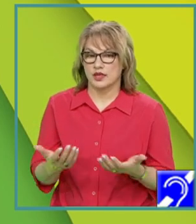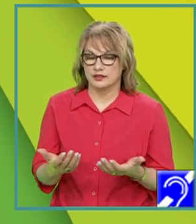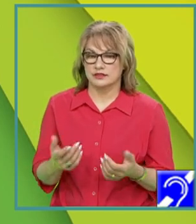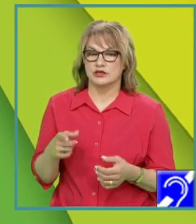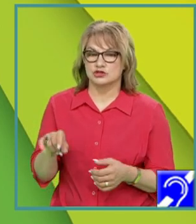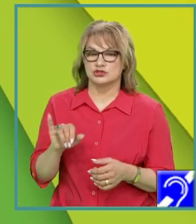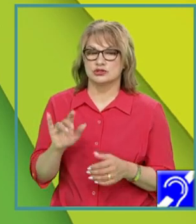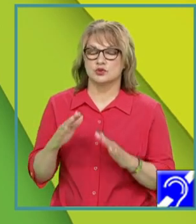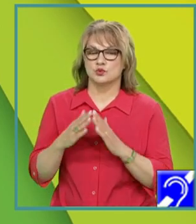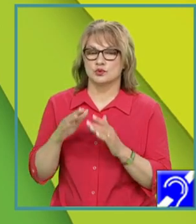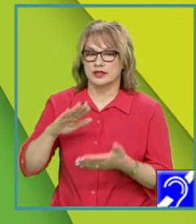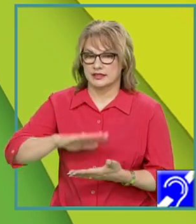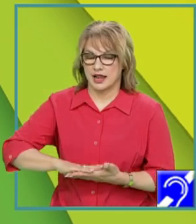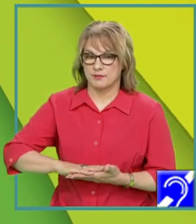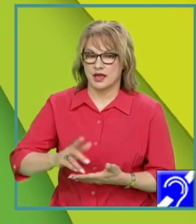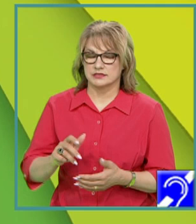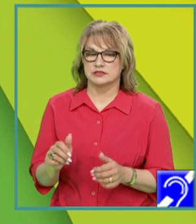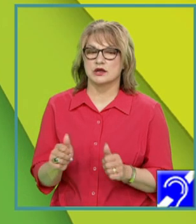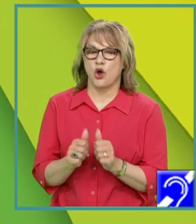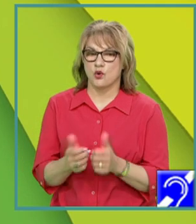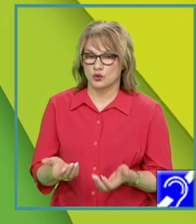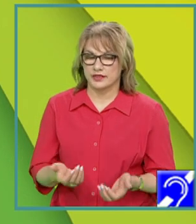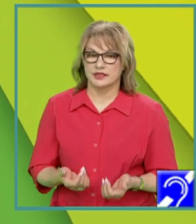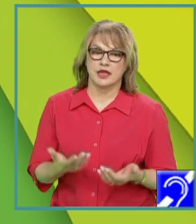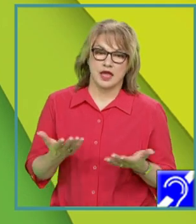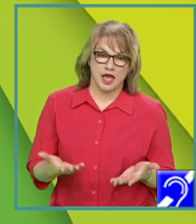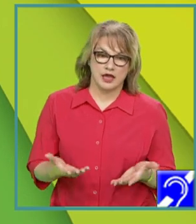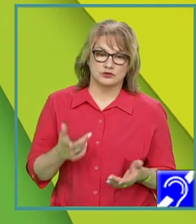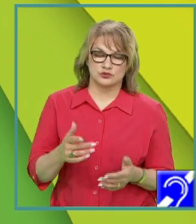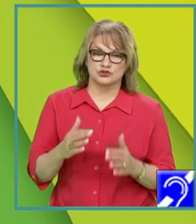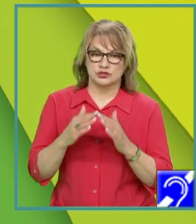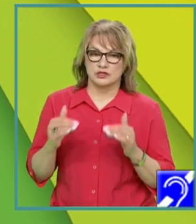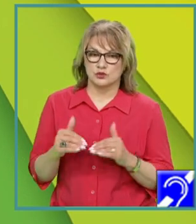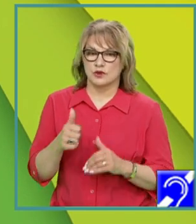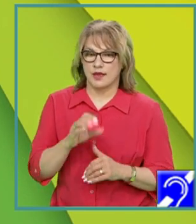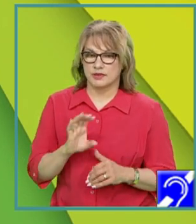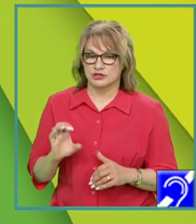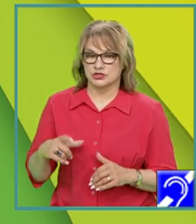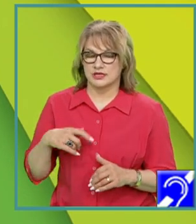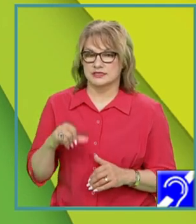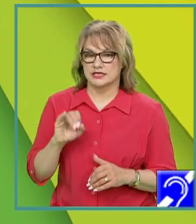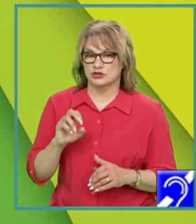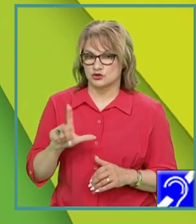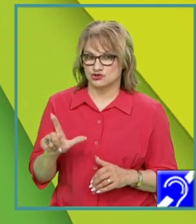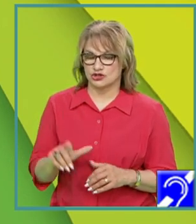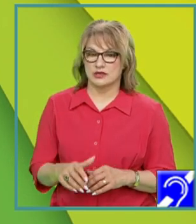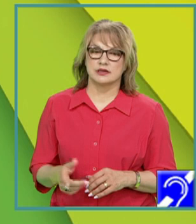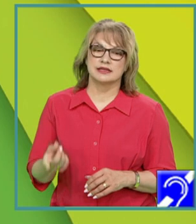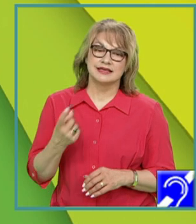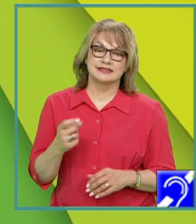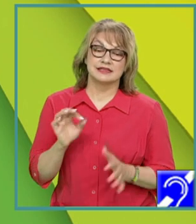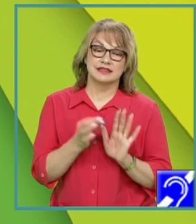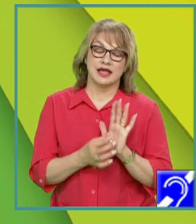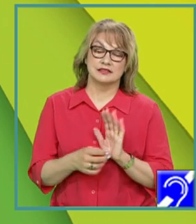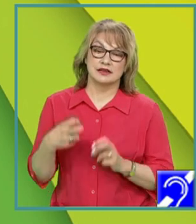unghiurile de la bază congruente și atunci triunghiul ABC este isoscel din